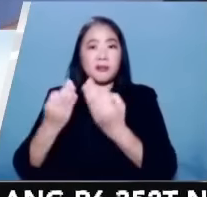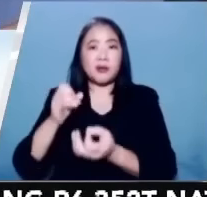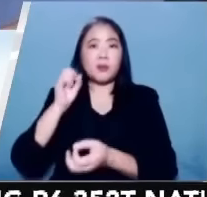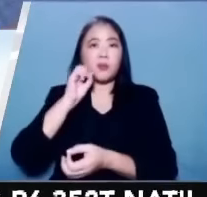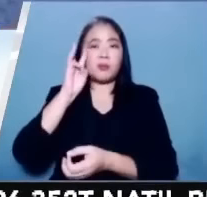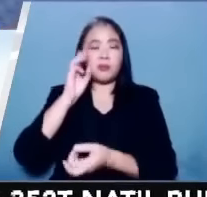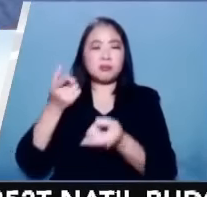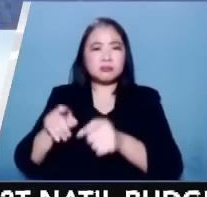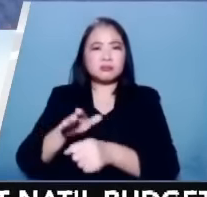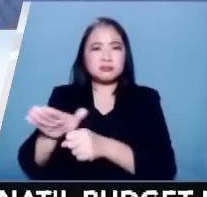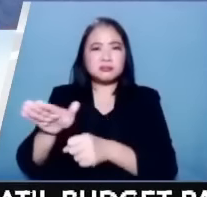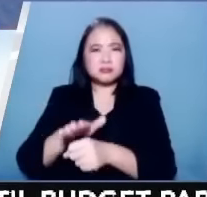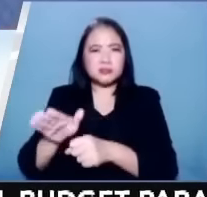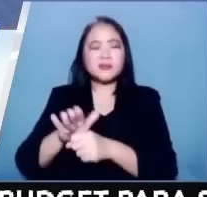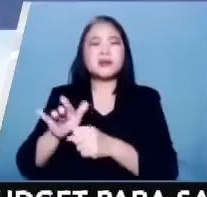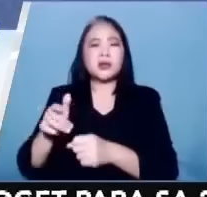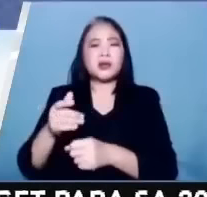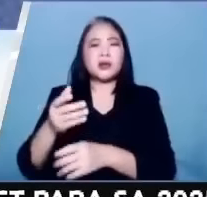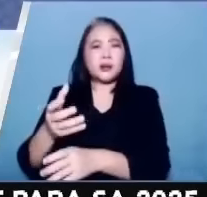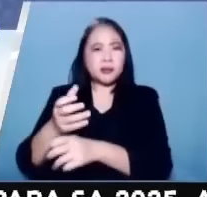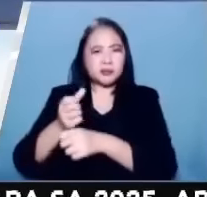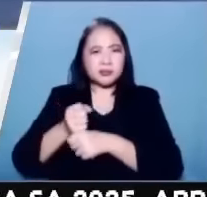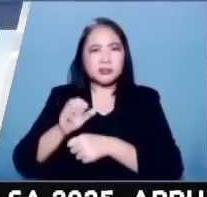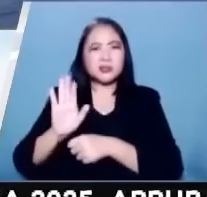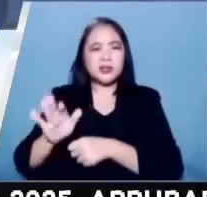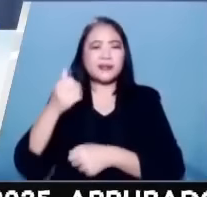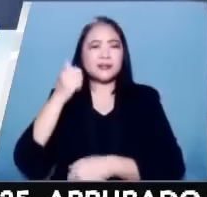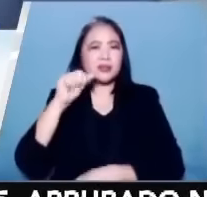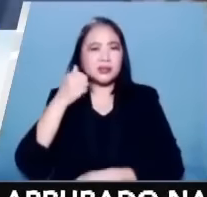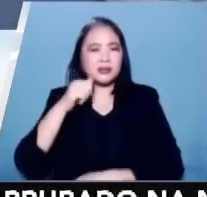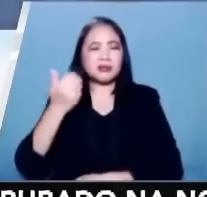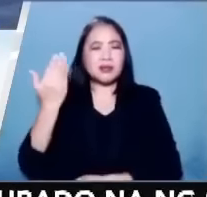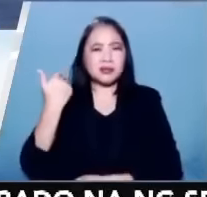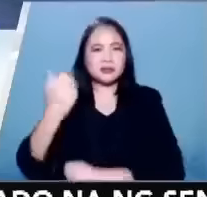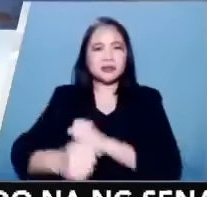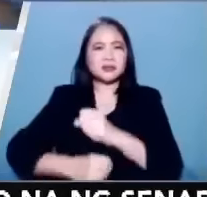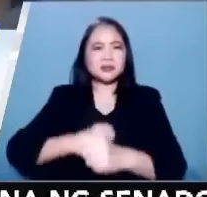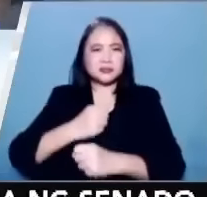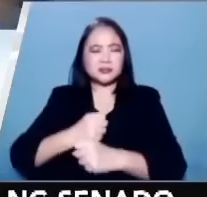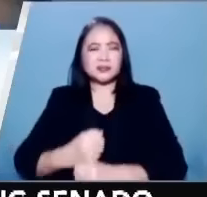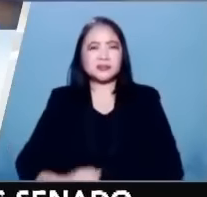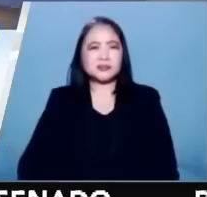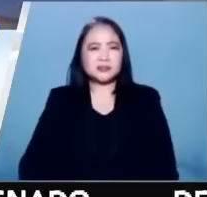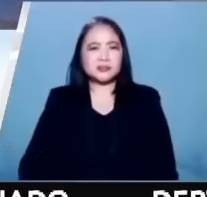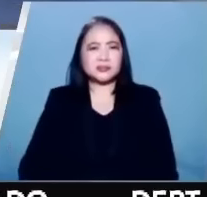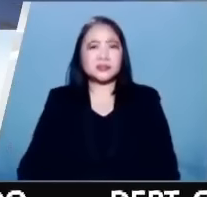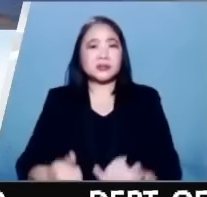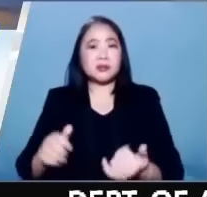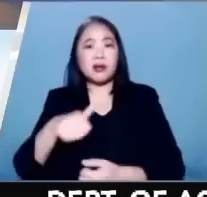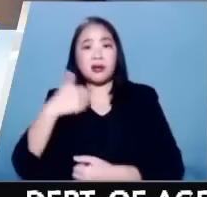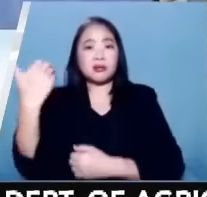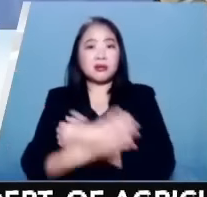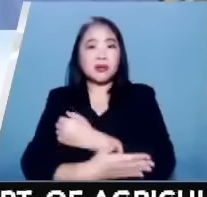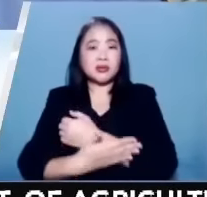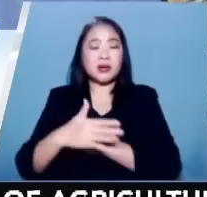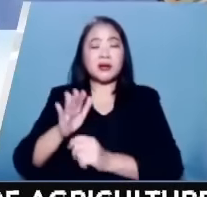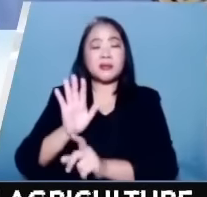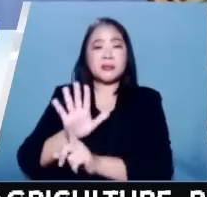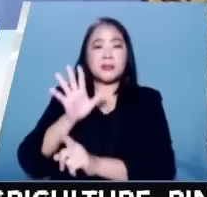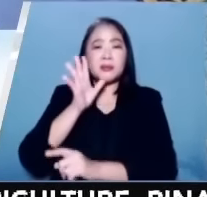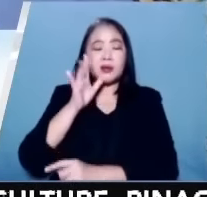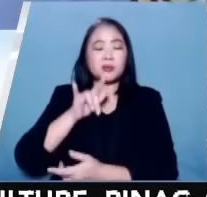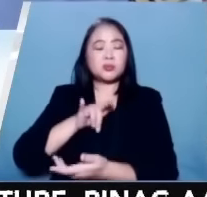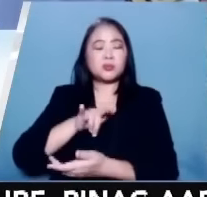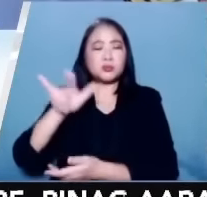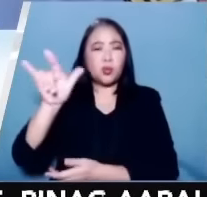ng kupkupin siya ng kanyang tiyahin noong nakaraang taon nasa ibang bansa ang kanilang ina bilang OFW yung ating